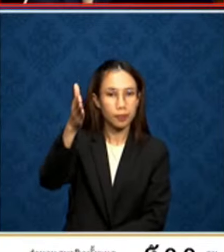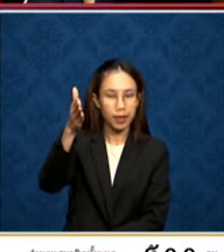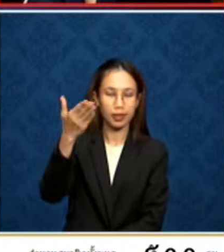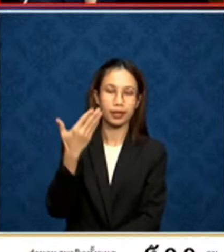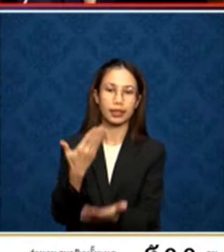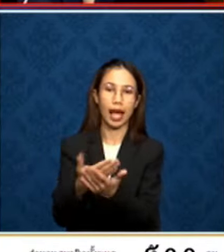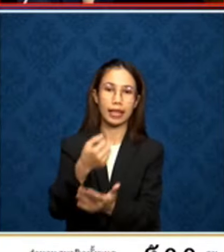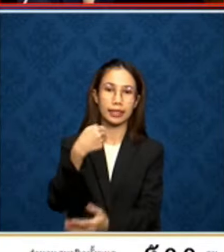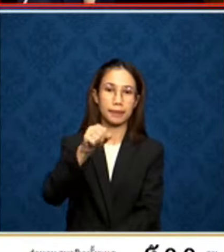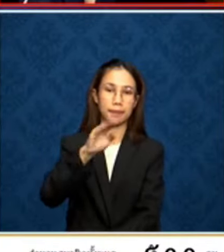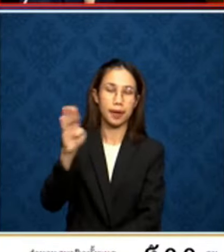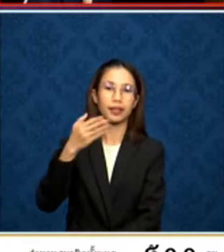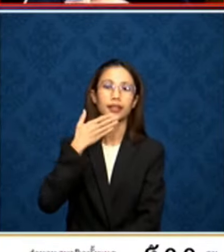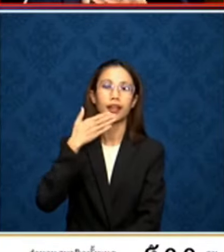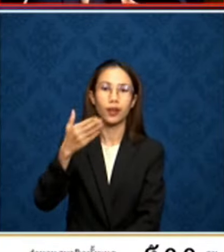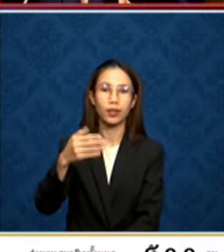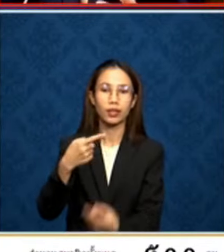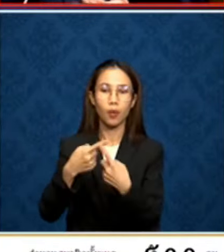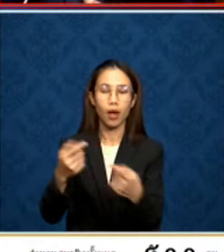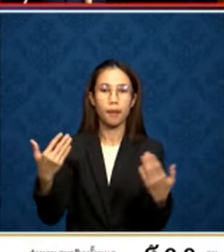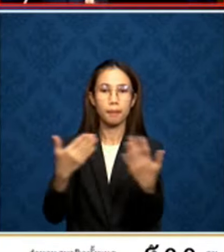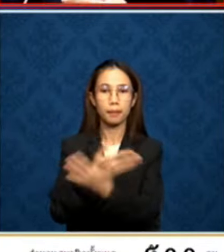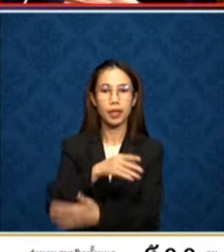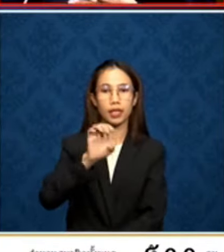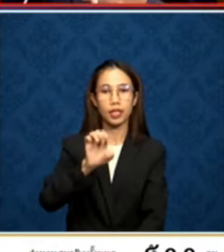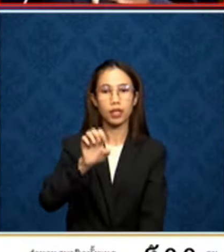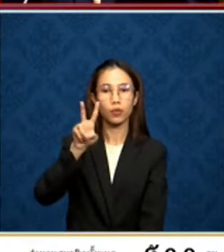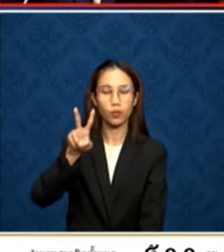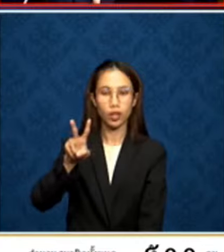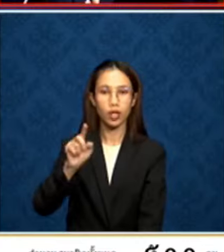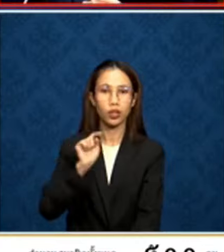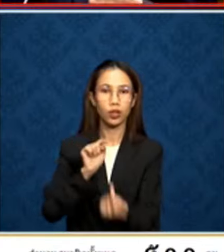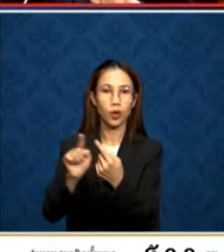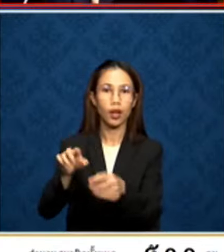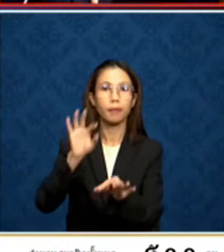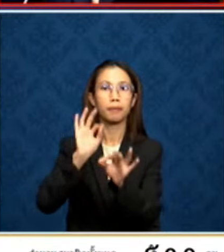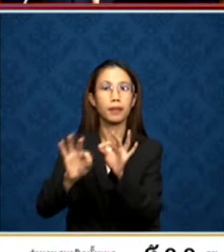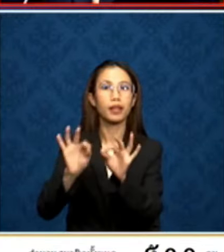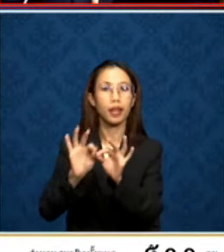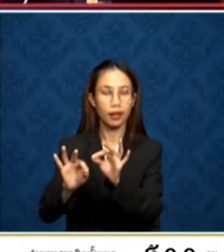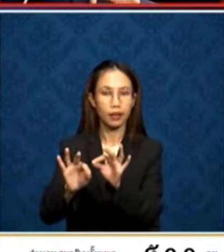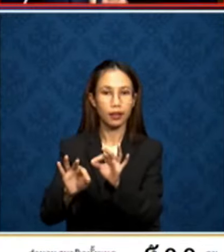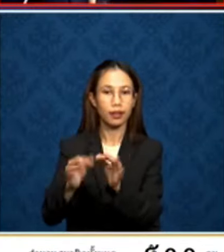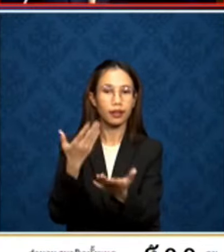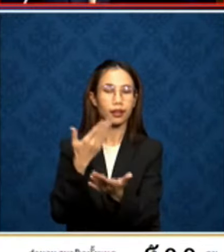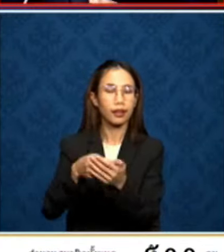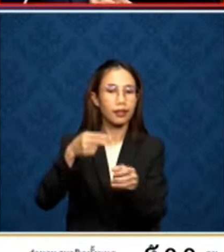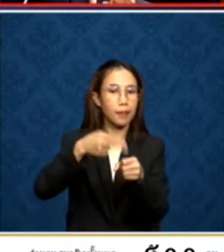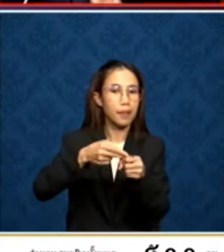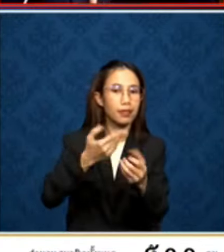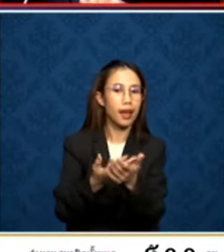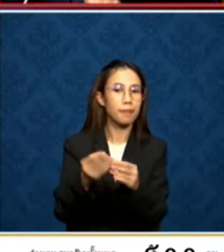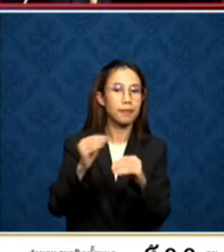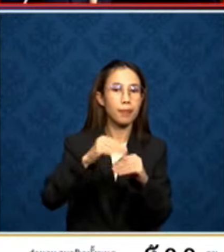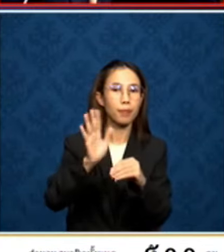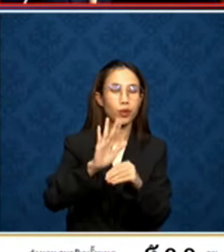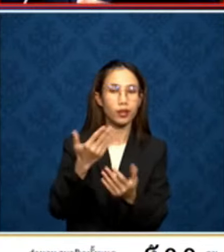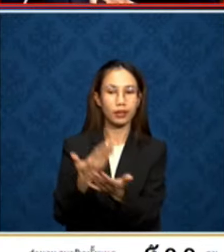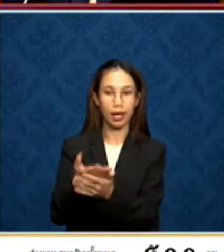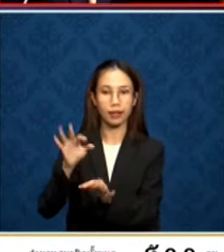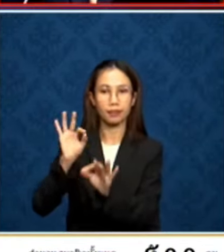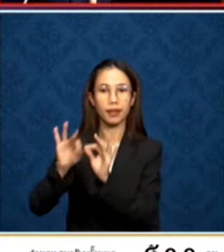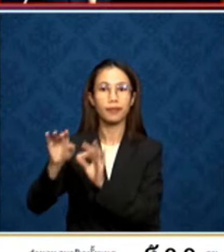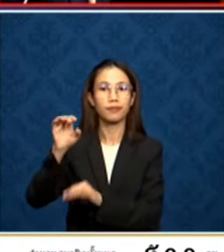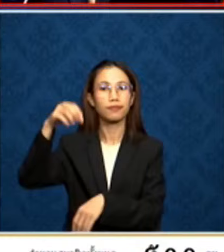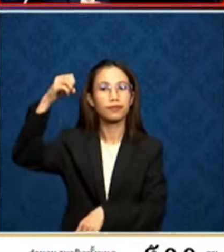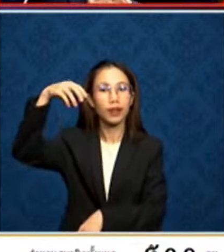เพราะเมื่อรัฐบาลค่ะเปลี่ยนมาใช้EV busแล้วก็จะทำให้ประหยัดในเรื่องของค่าเชื้อเพลิงสามารถนำต้นทุนที่ลดลงนี้มา